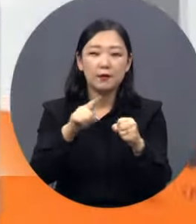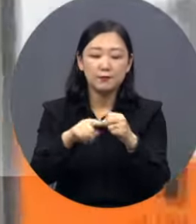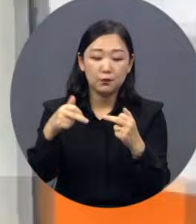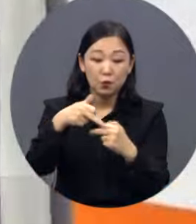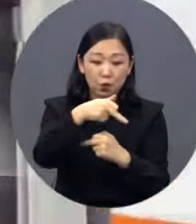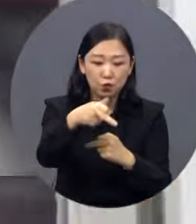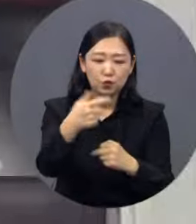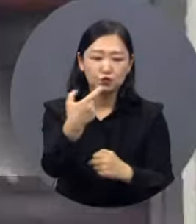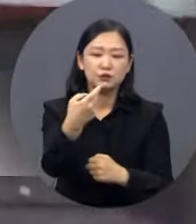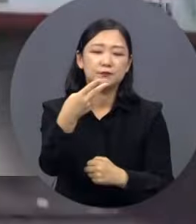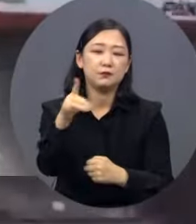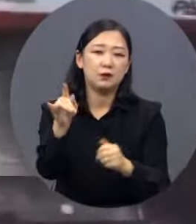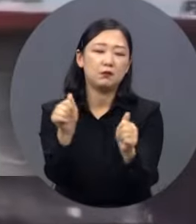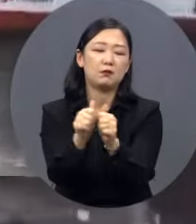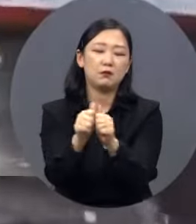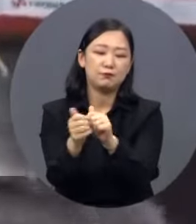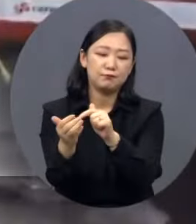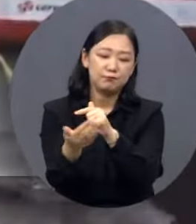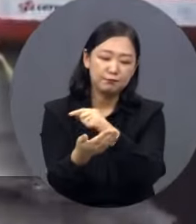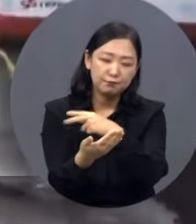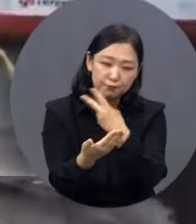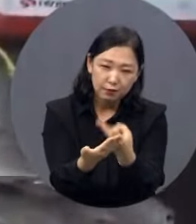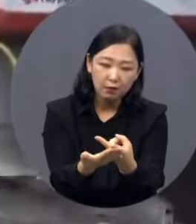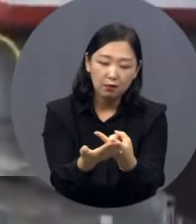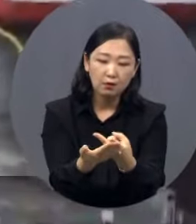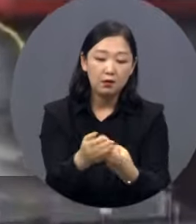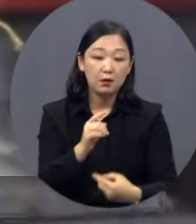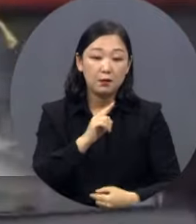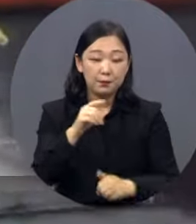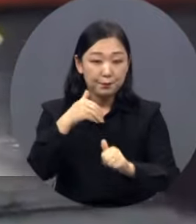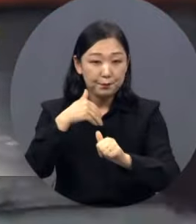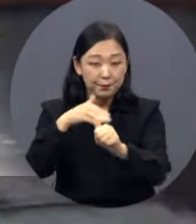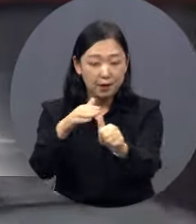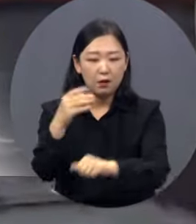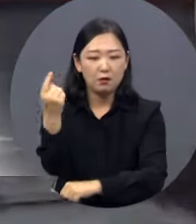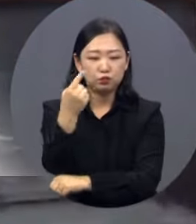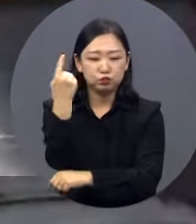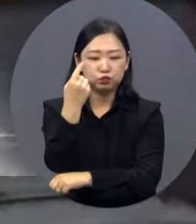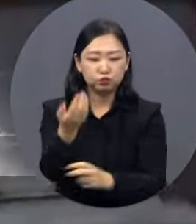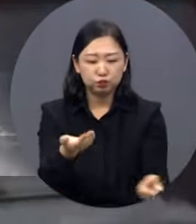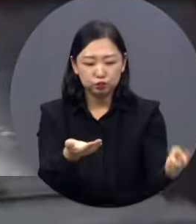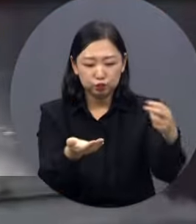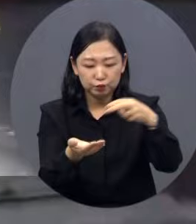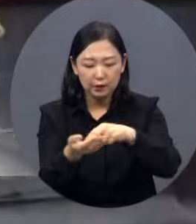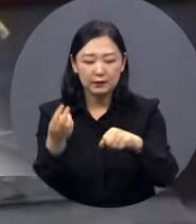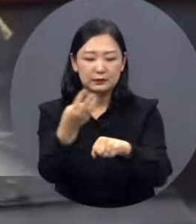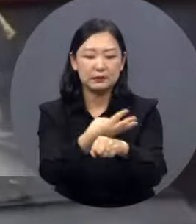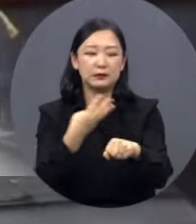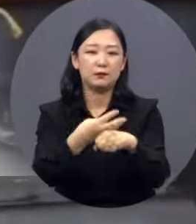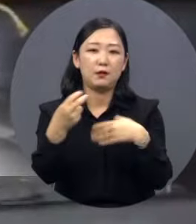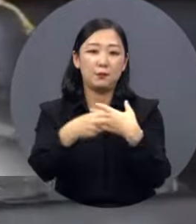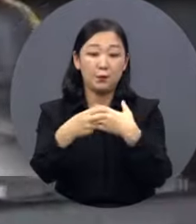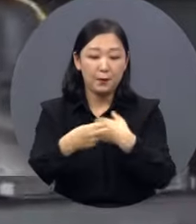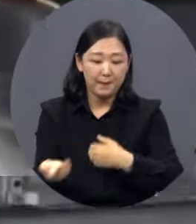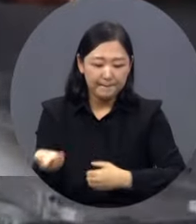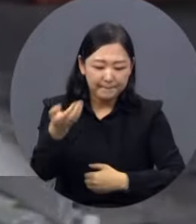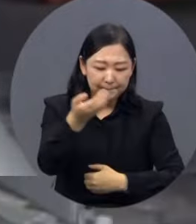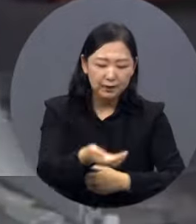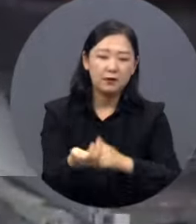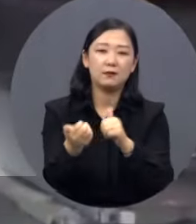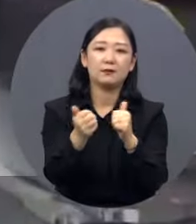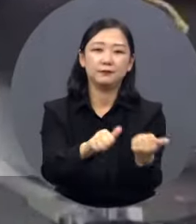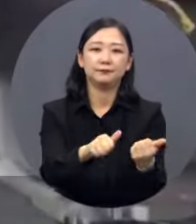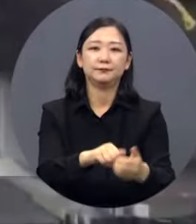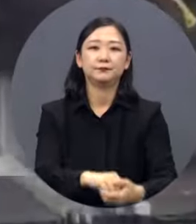60대 남성이 쓰러졌습니다이 남성은 신고를 받고 출동한 소방 헬기에 실려 시간여 만에 병원으로 옮겨졌지만